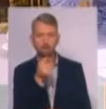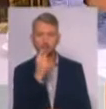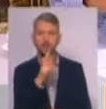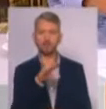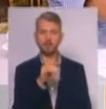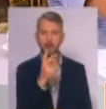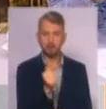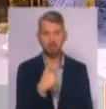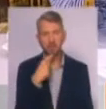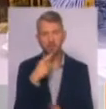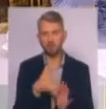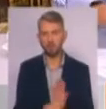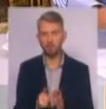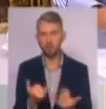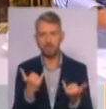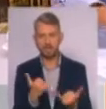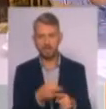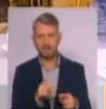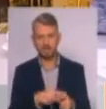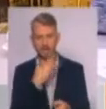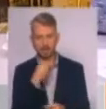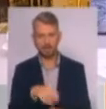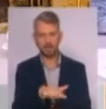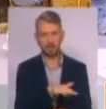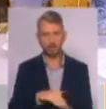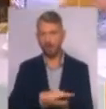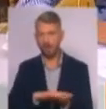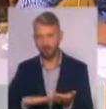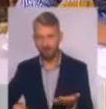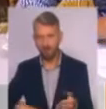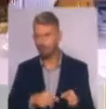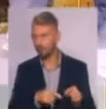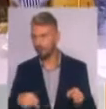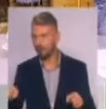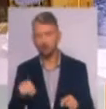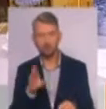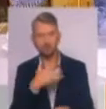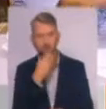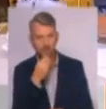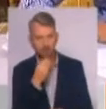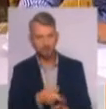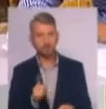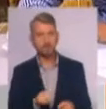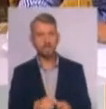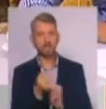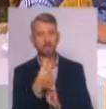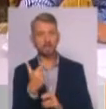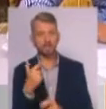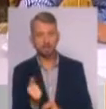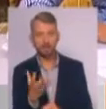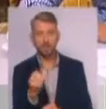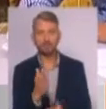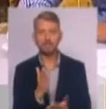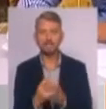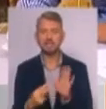ми розуміємо, що зараз це красива територія, далі вона теж буде красива. Це 12 гектар. А ще є